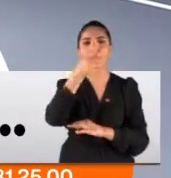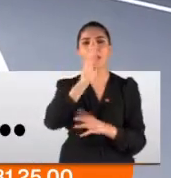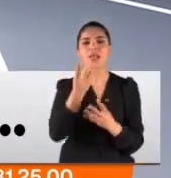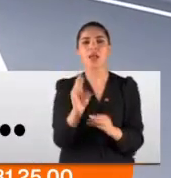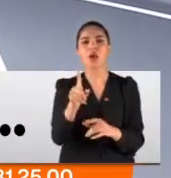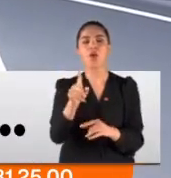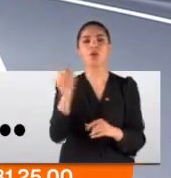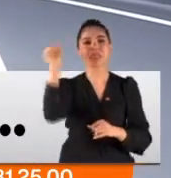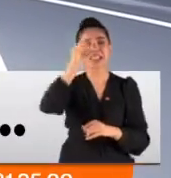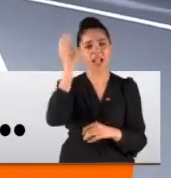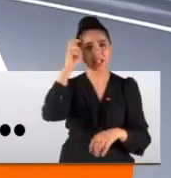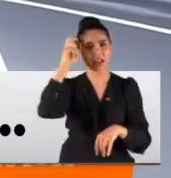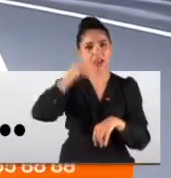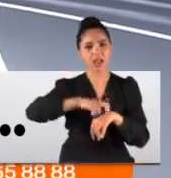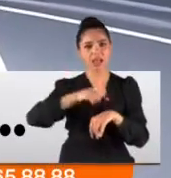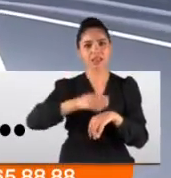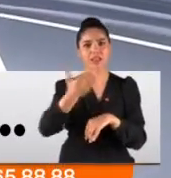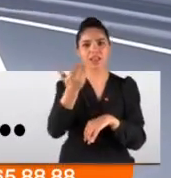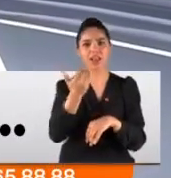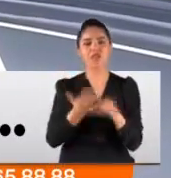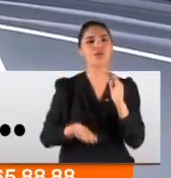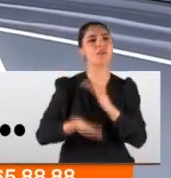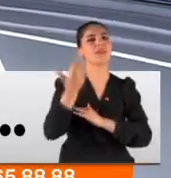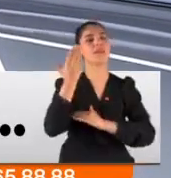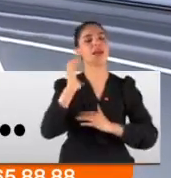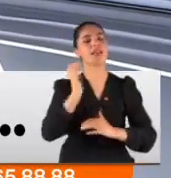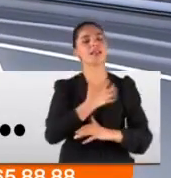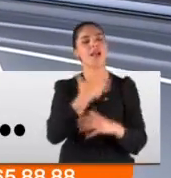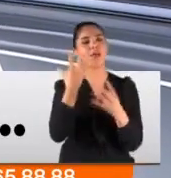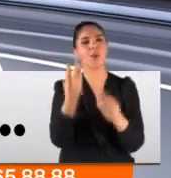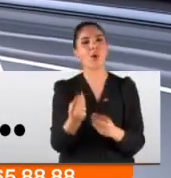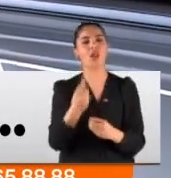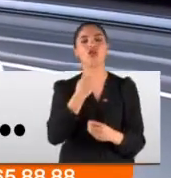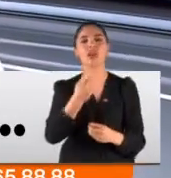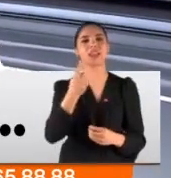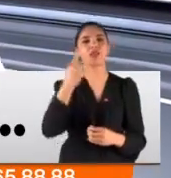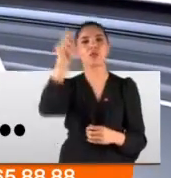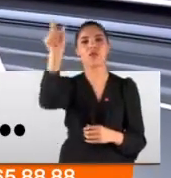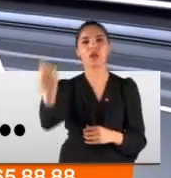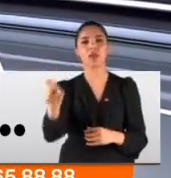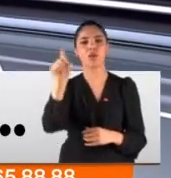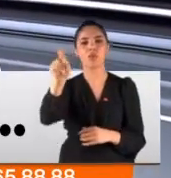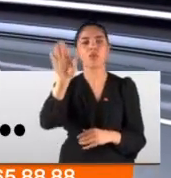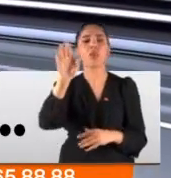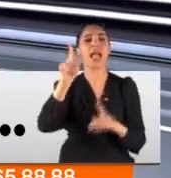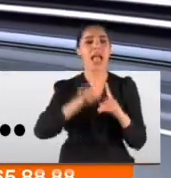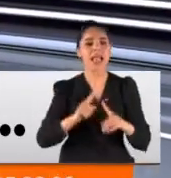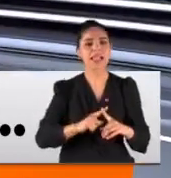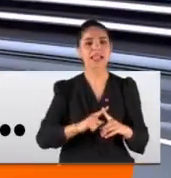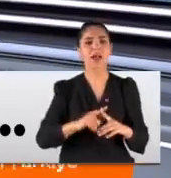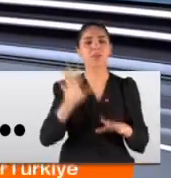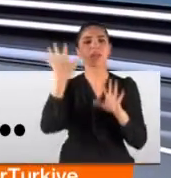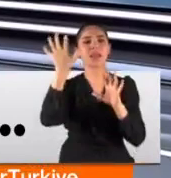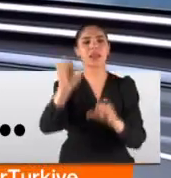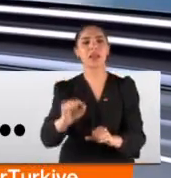olmayan ihaneti hatırladıkça istikbalimize daha sıkı sarılacaktır dedi Cumhurbaşkanı. Bu alçaklığın hesabını